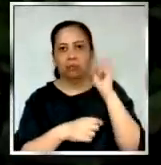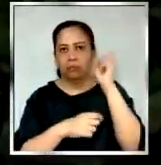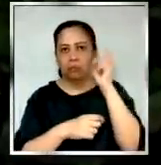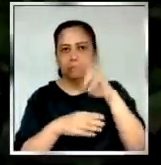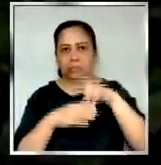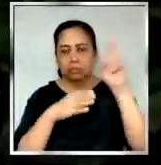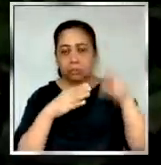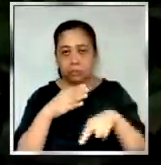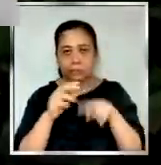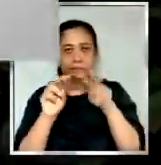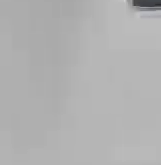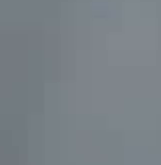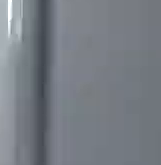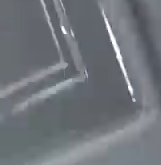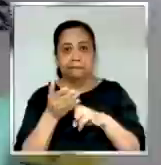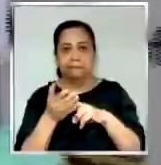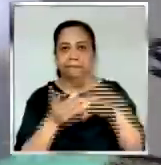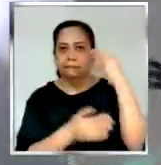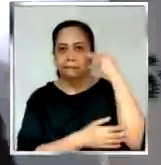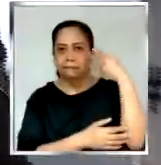Nakatutok si Maki Pulido.